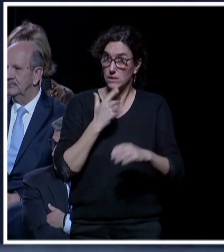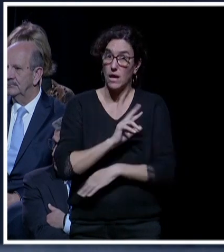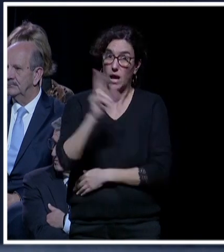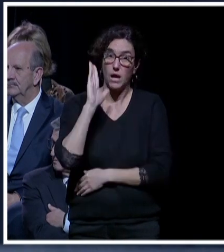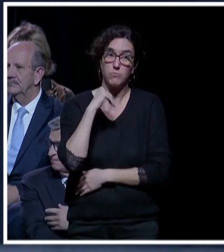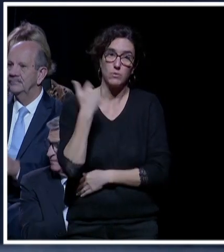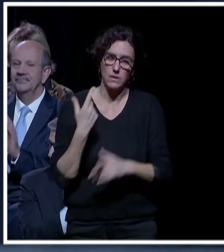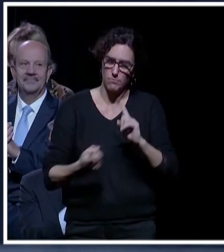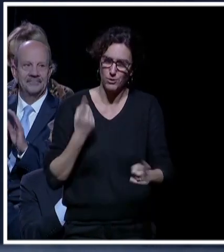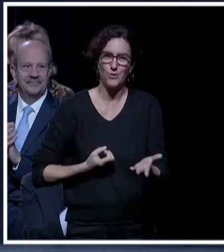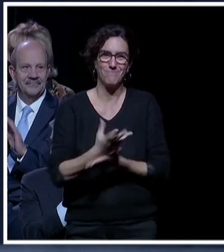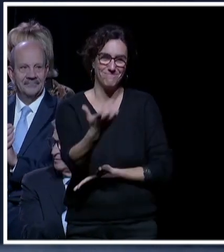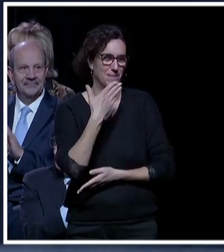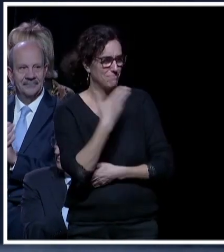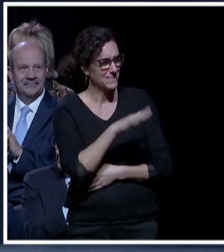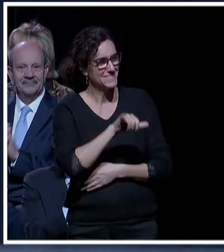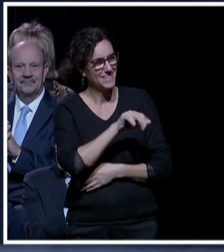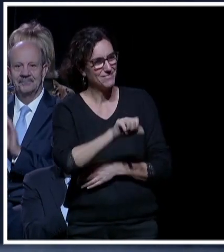Merci, cher Yves.